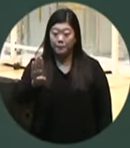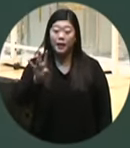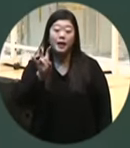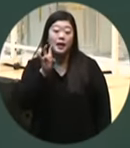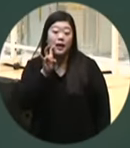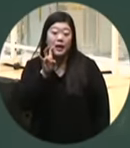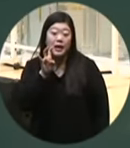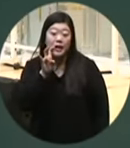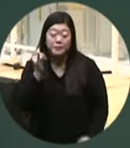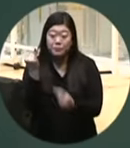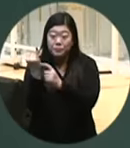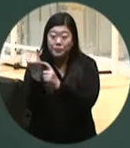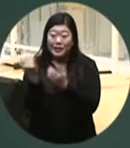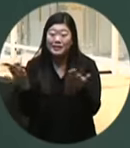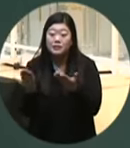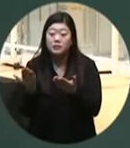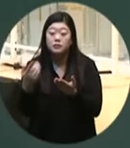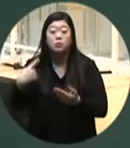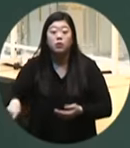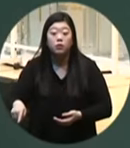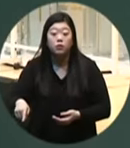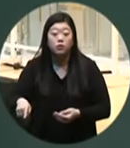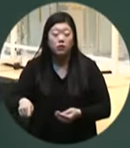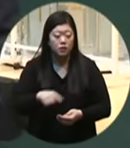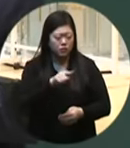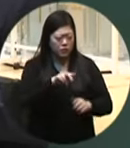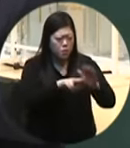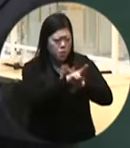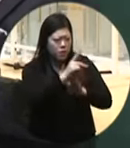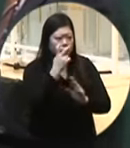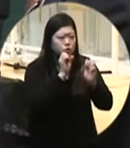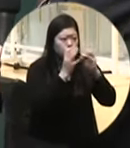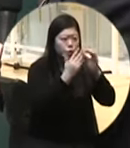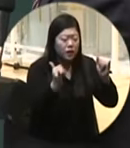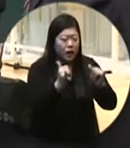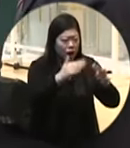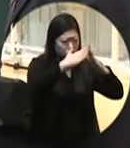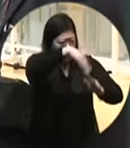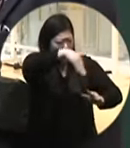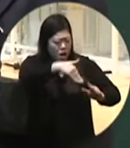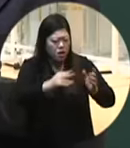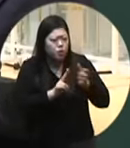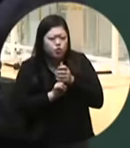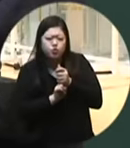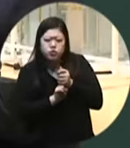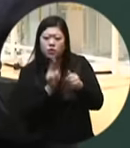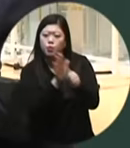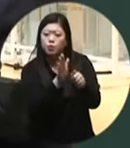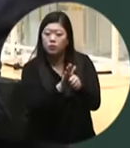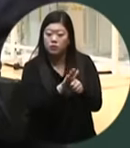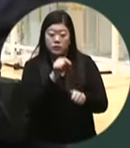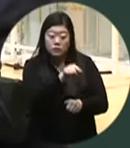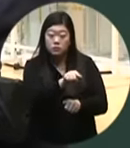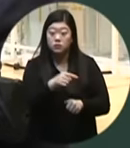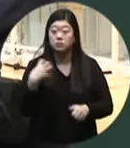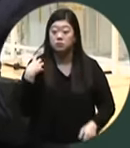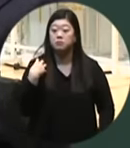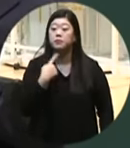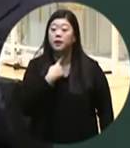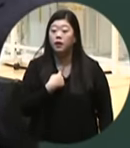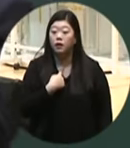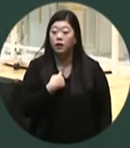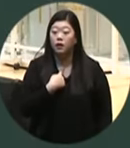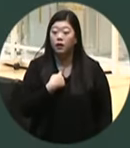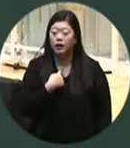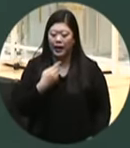정탐꾼 숨겨줬다니까 그렇죠? The prostitute Rahab, what did she do? All she did was hide the two spies from Israel and then let them go. 그렇잖아요.